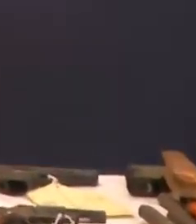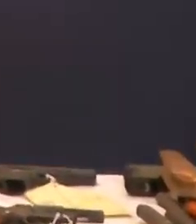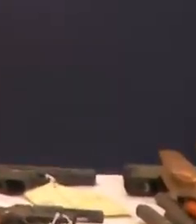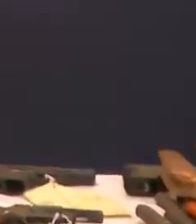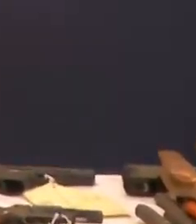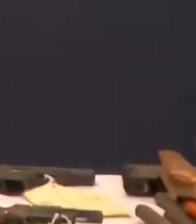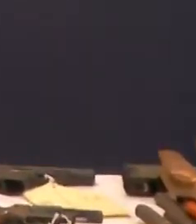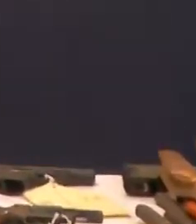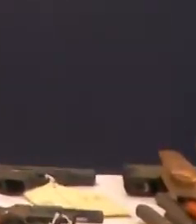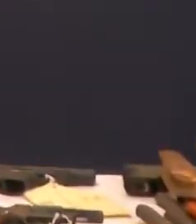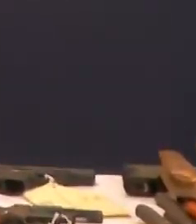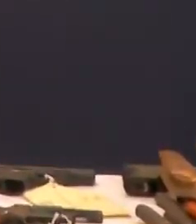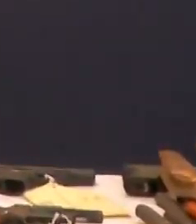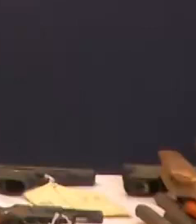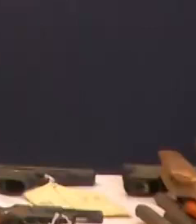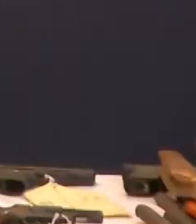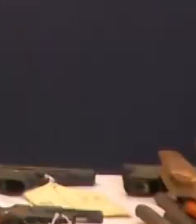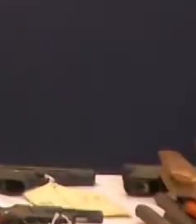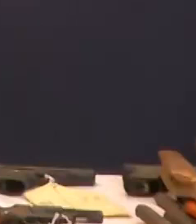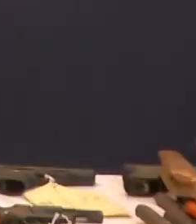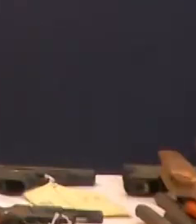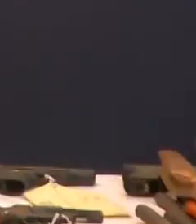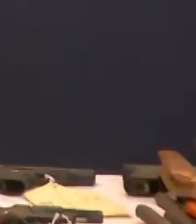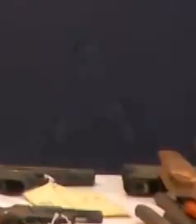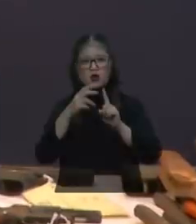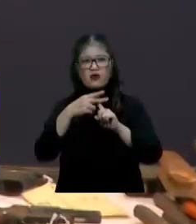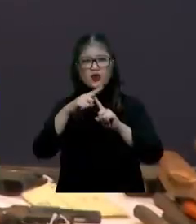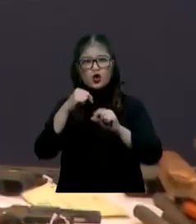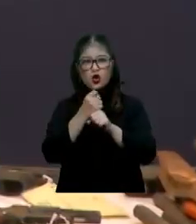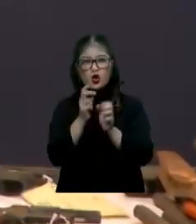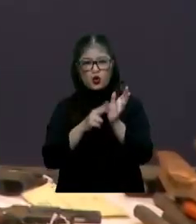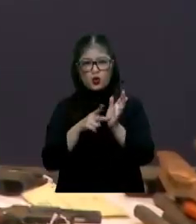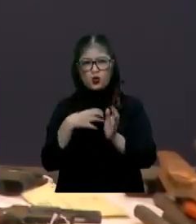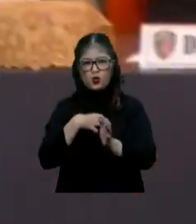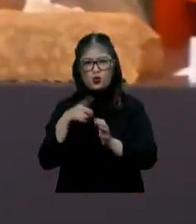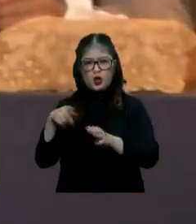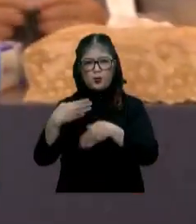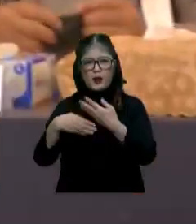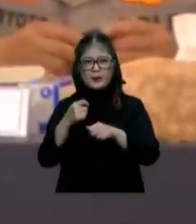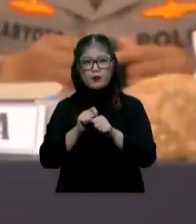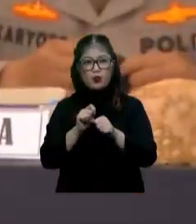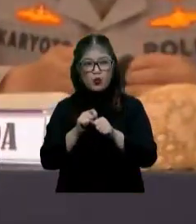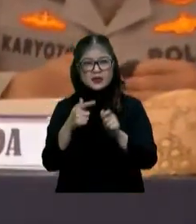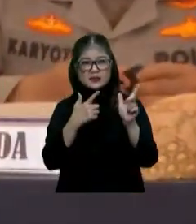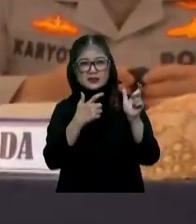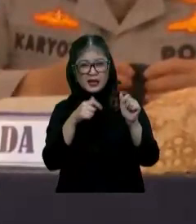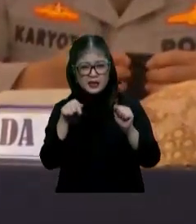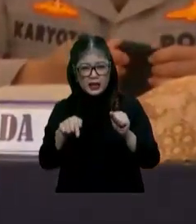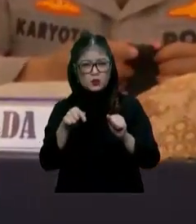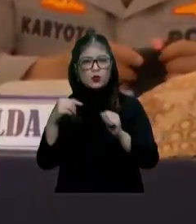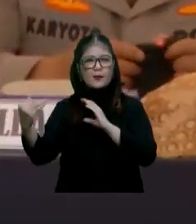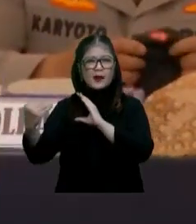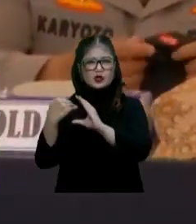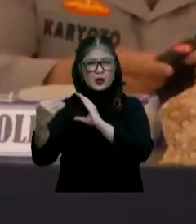berkedok jual senjata airsoft gun diduga pabrik pembuat Saint vilegal ini menjadi pemasok senjata ke De